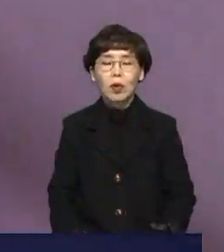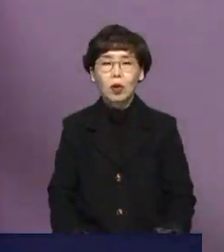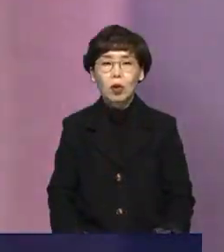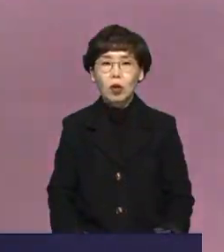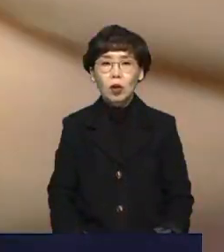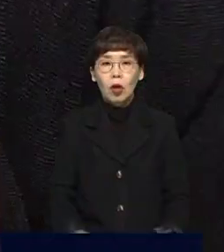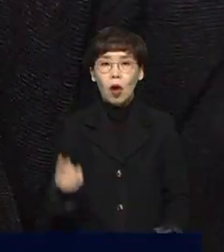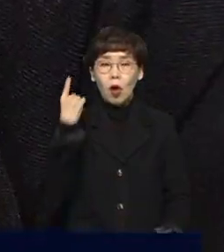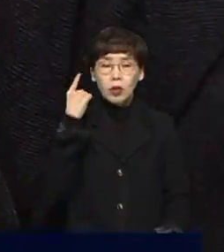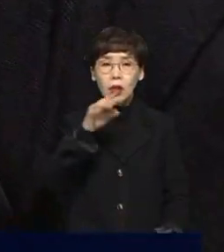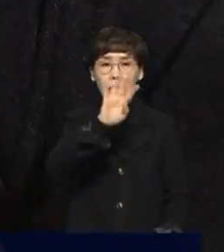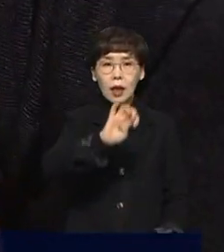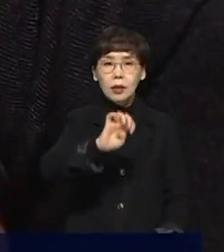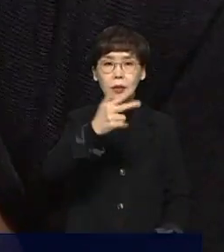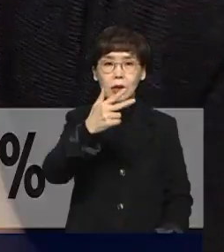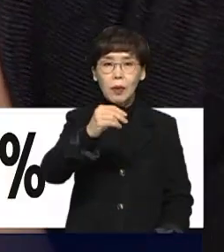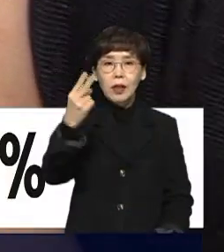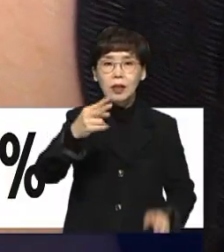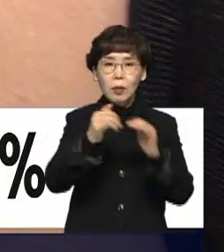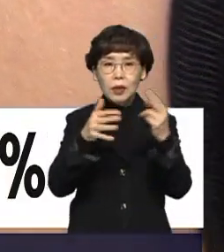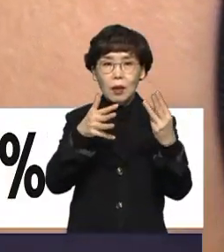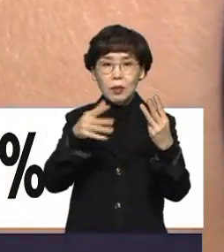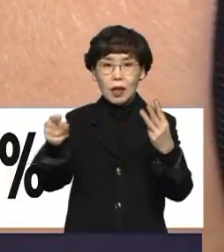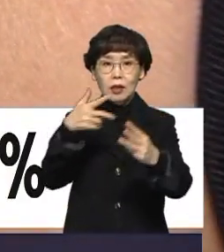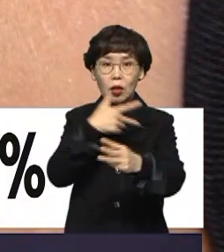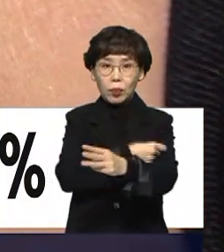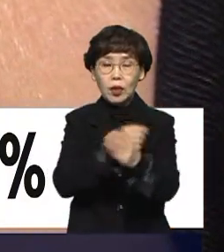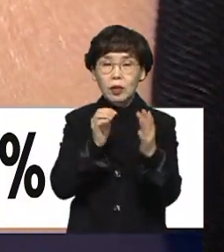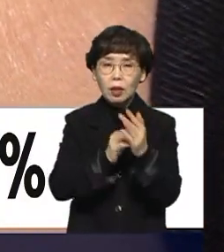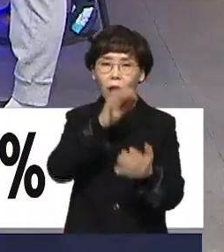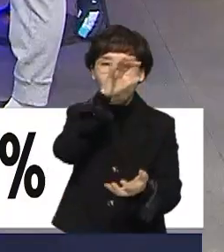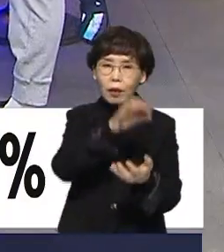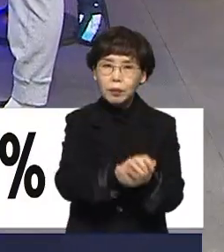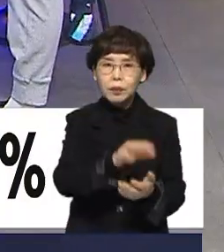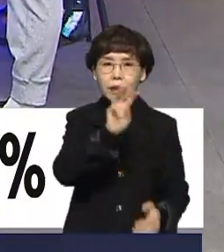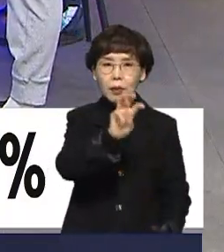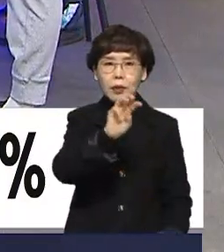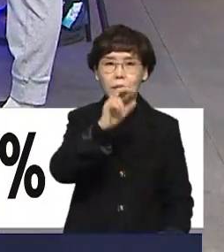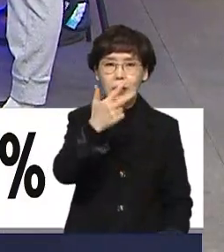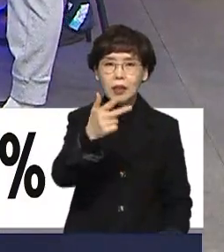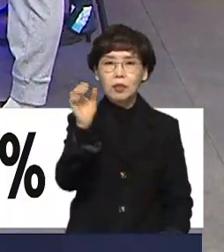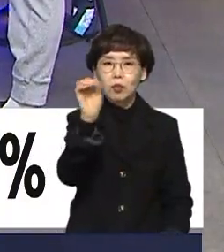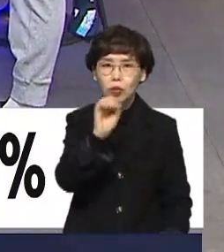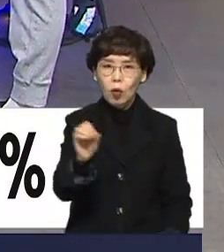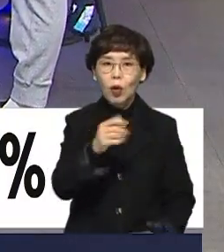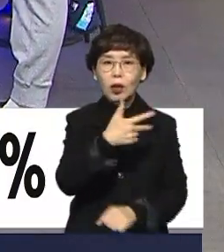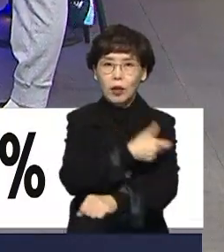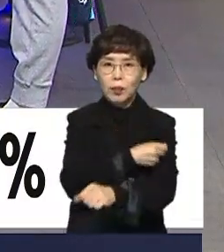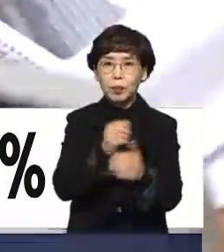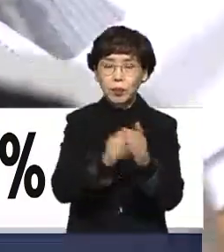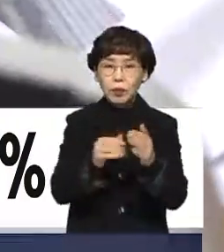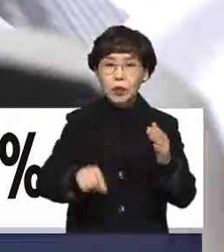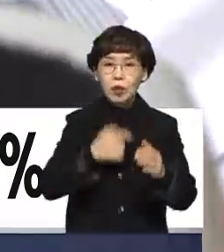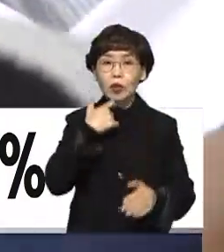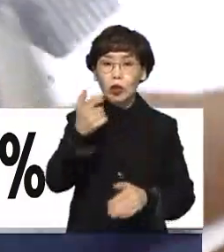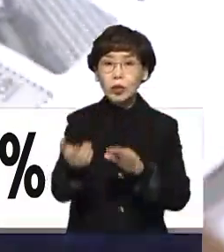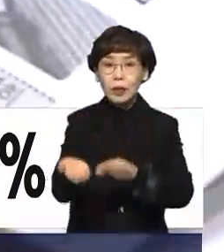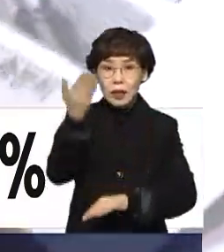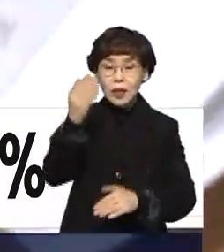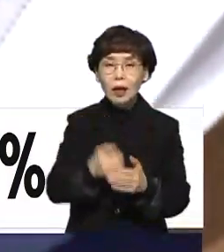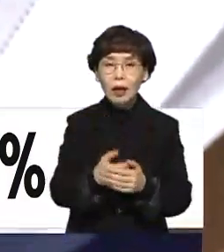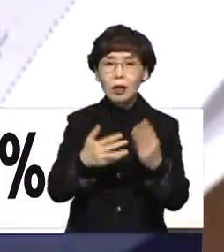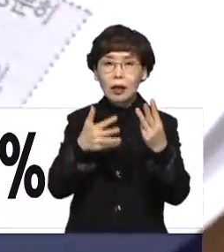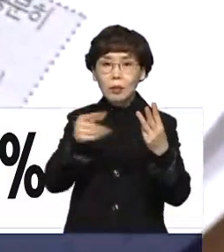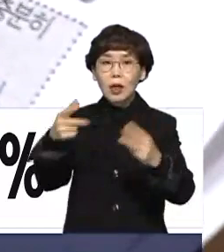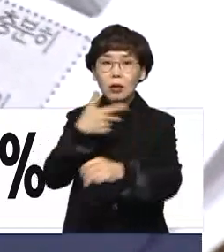한편 어제 하루 47만 1천여 명이 3차 접종을 마쳐 누적 접종률은 37%였습니다. 이 중 60세 이상 고령층의